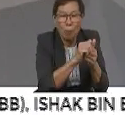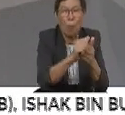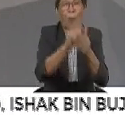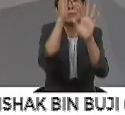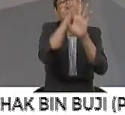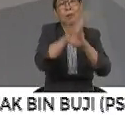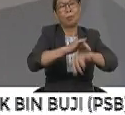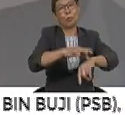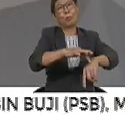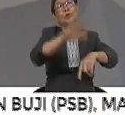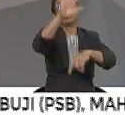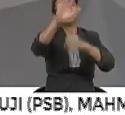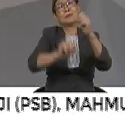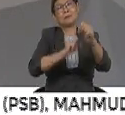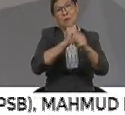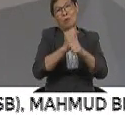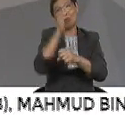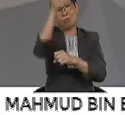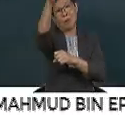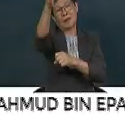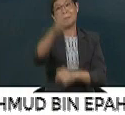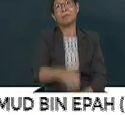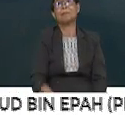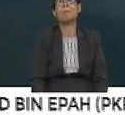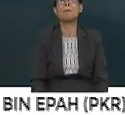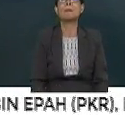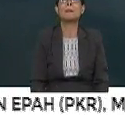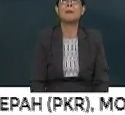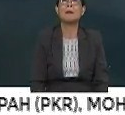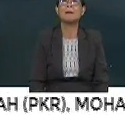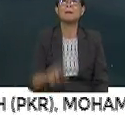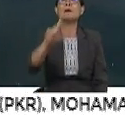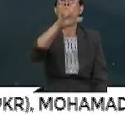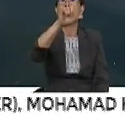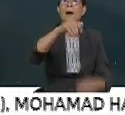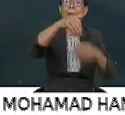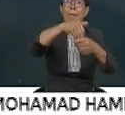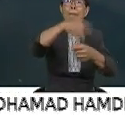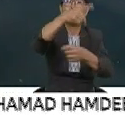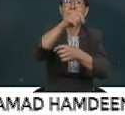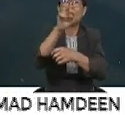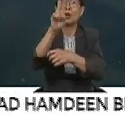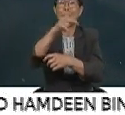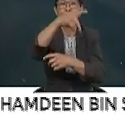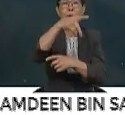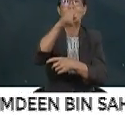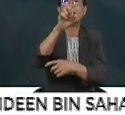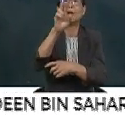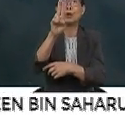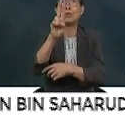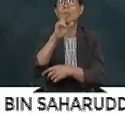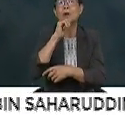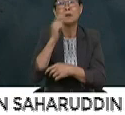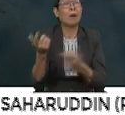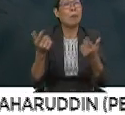diserang waktu sekurang-kurangnya lima tahun lagi diberikan mandat di pada bedanya kali ini juga semestinya tidak berlaku lagi